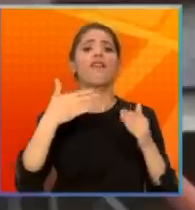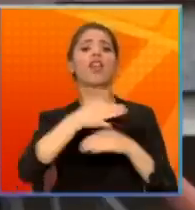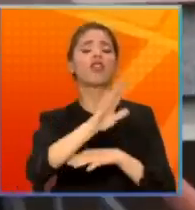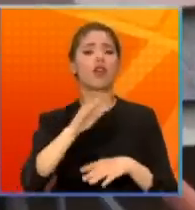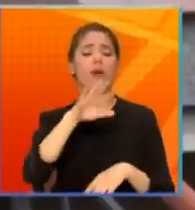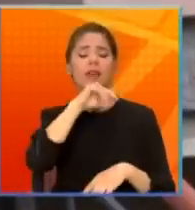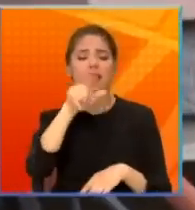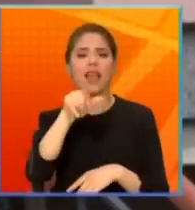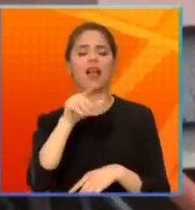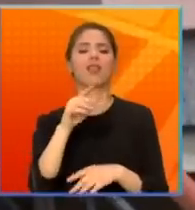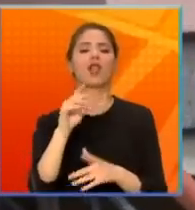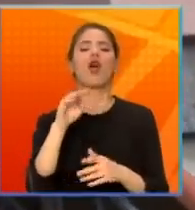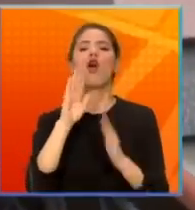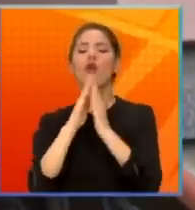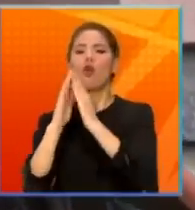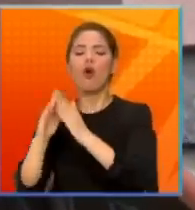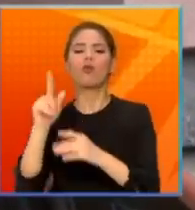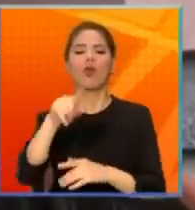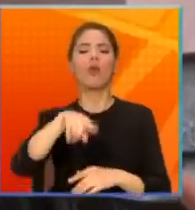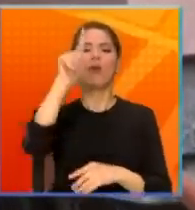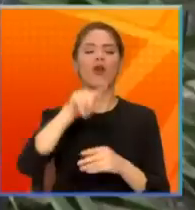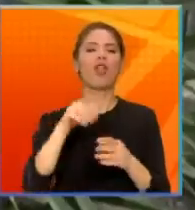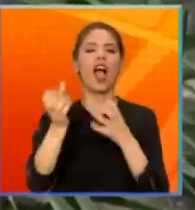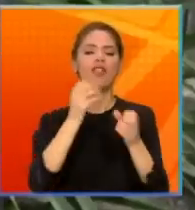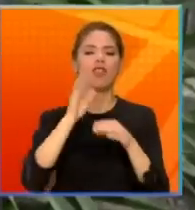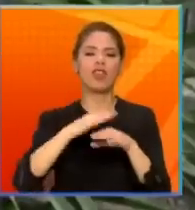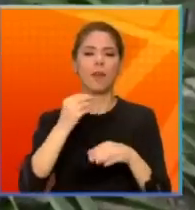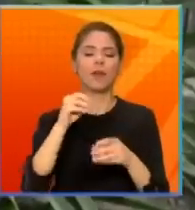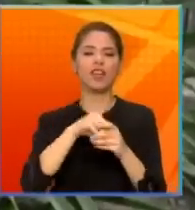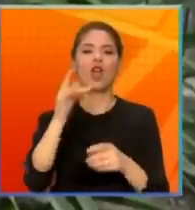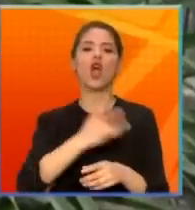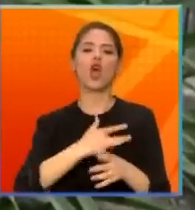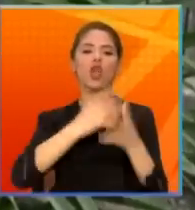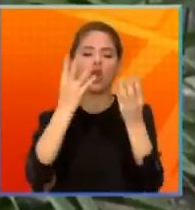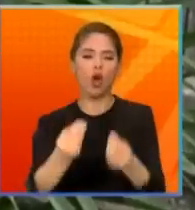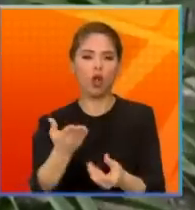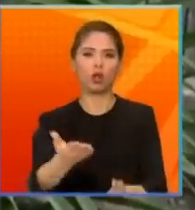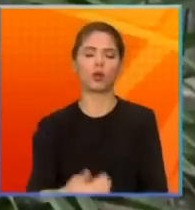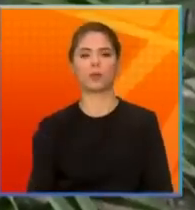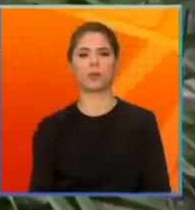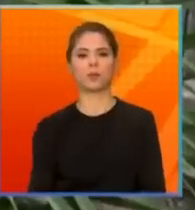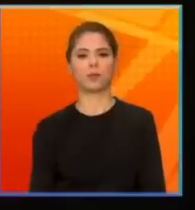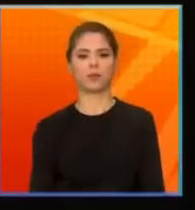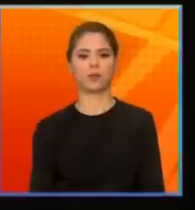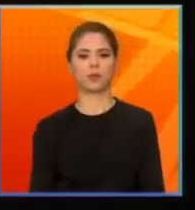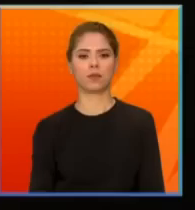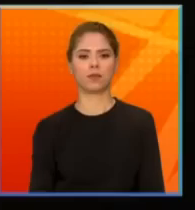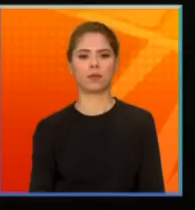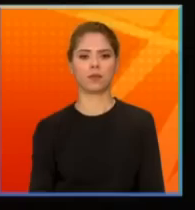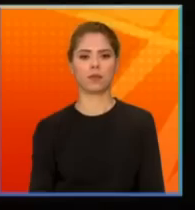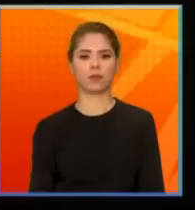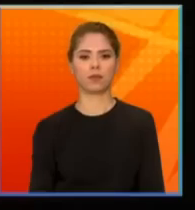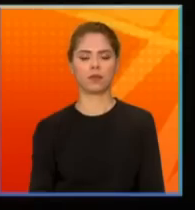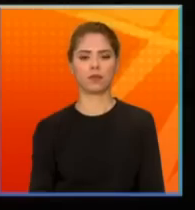yaşlı komşularının günlük alışverişlerini yapmak için gönüllü oldu. Bana alışverişlerinin listesini veriyorlar. Ben gidip yapıyorum. Bu